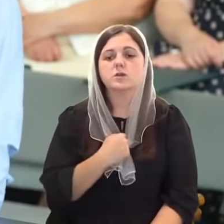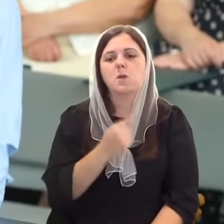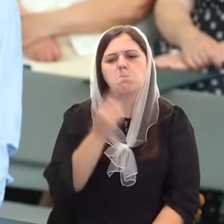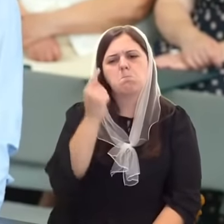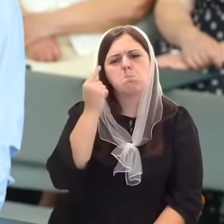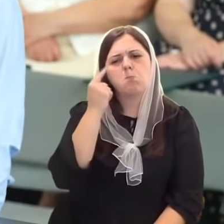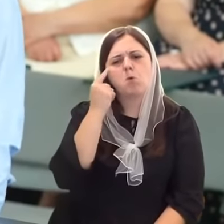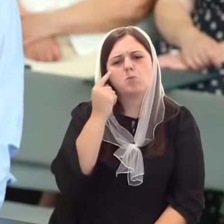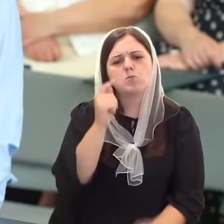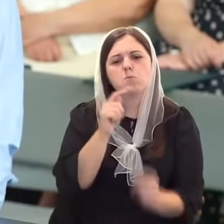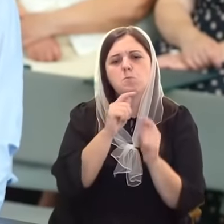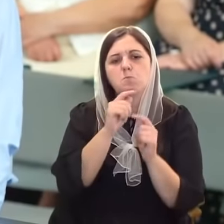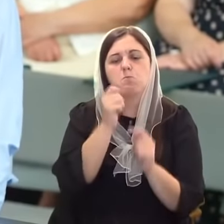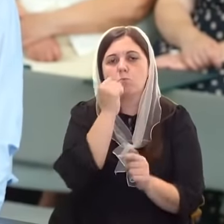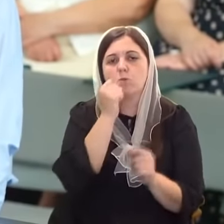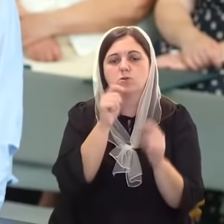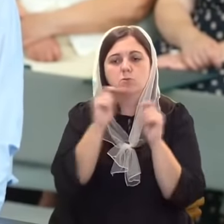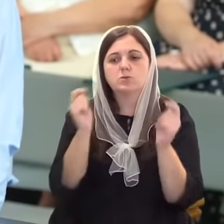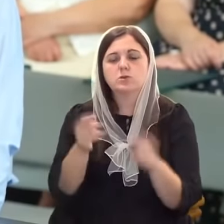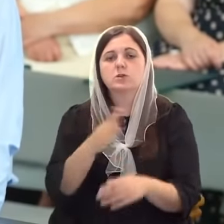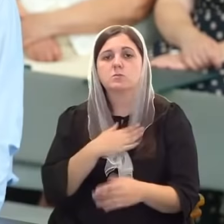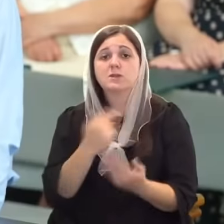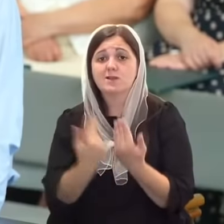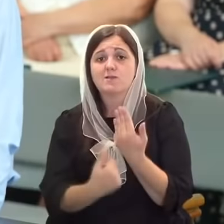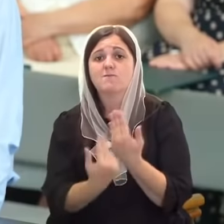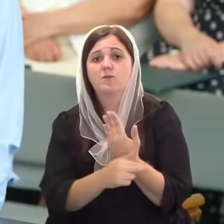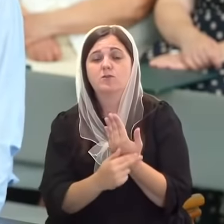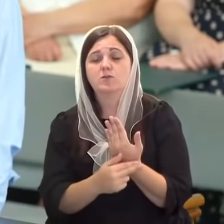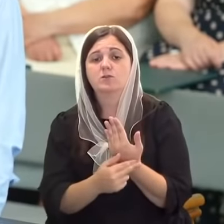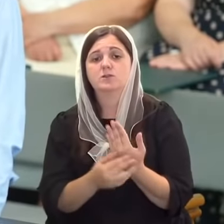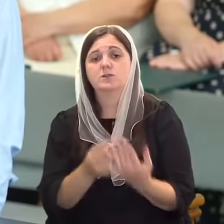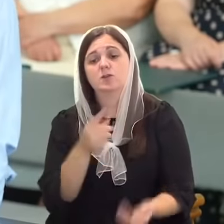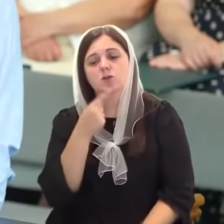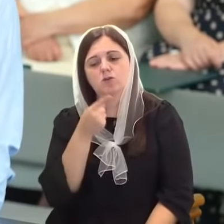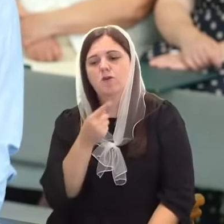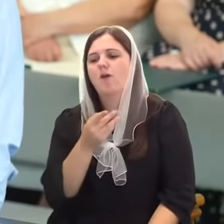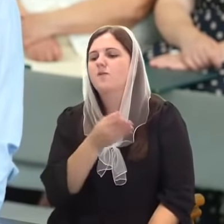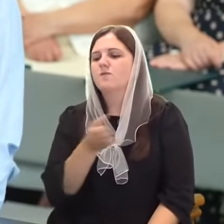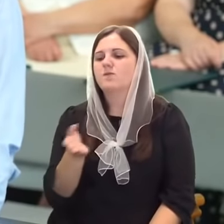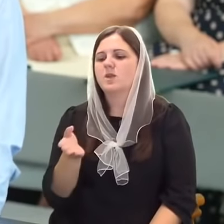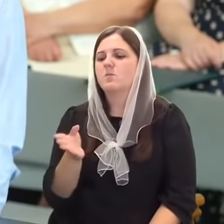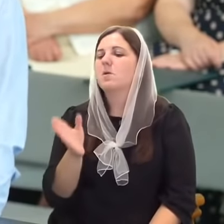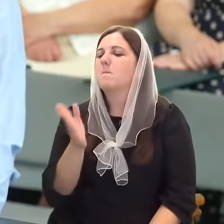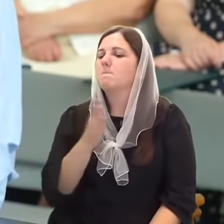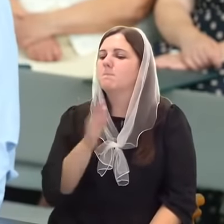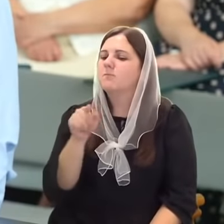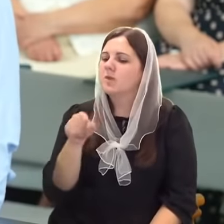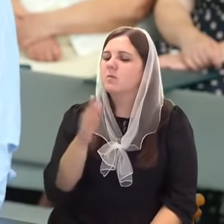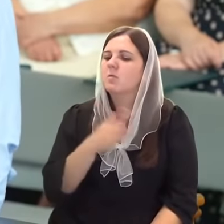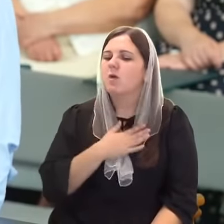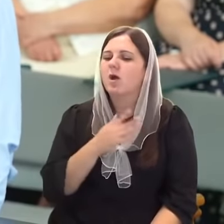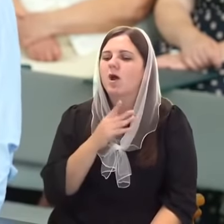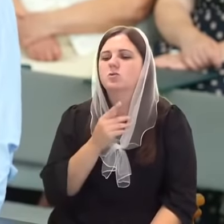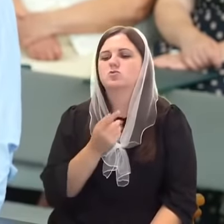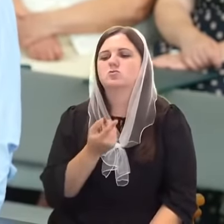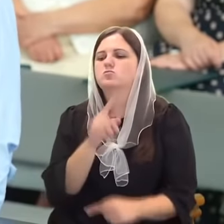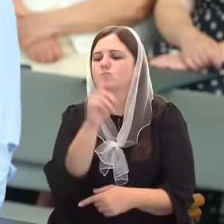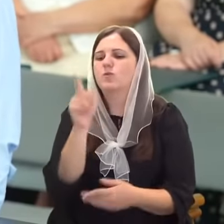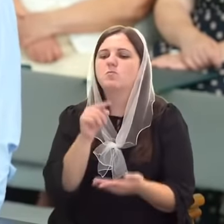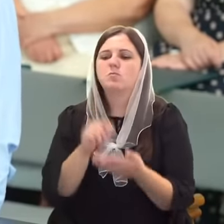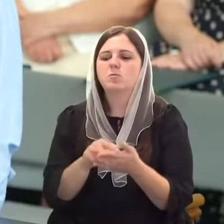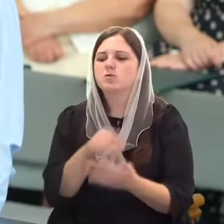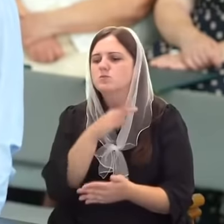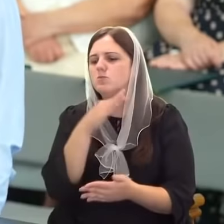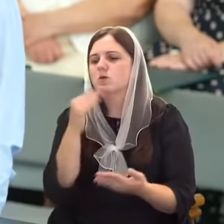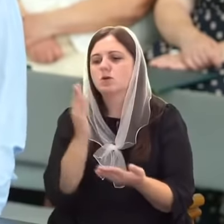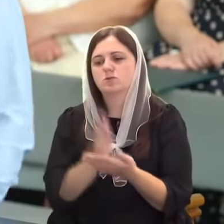мне Новый Завет, Евангелие. И она говорит, у тебя очень много важных вопросов.